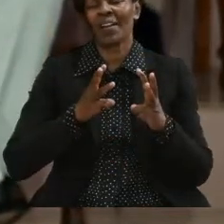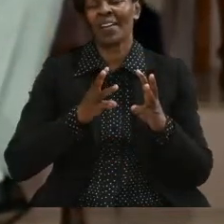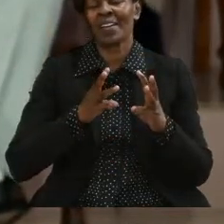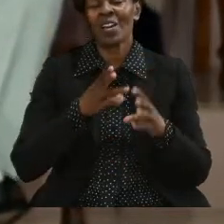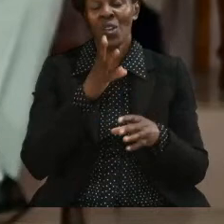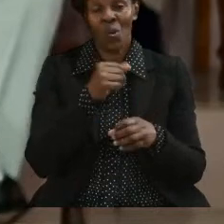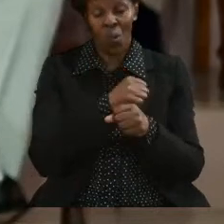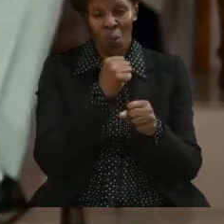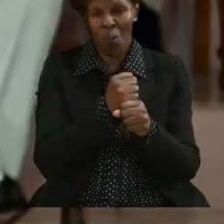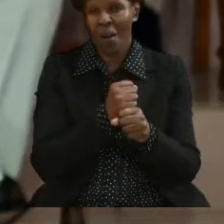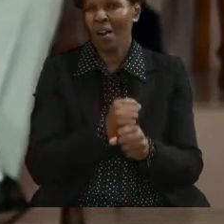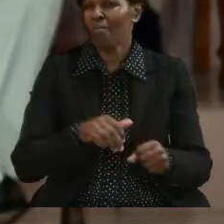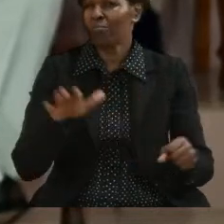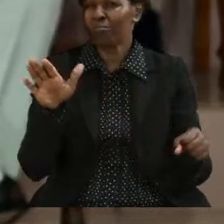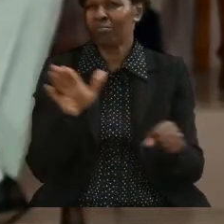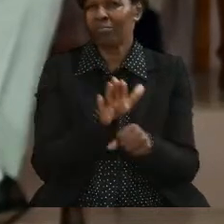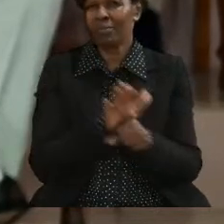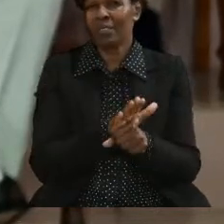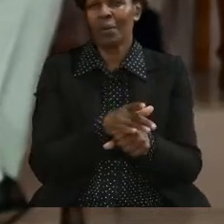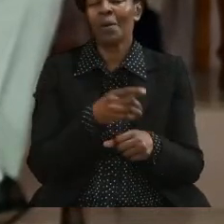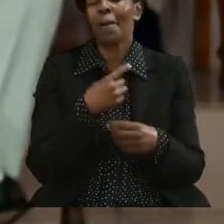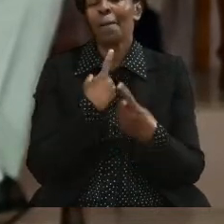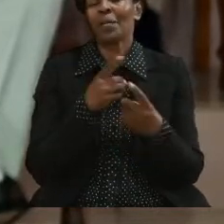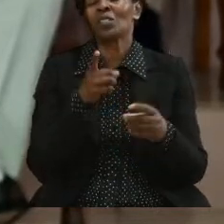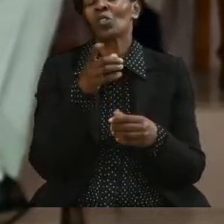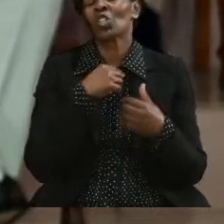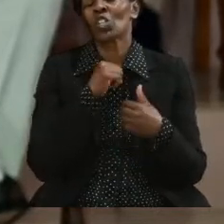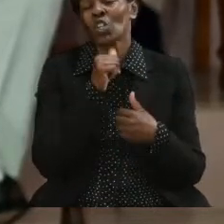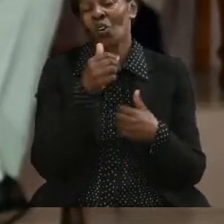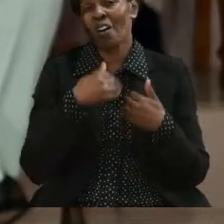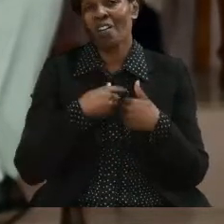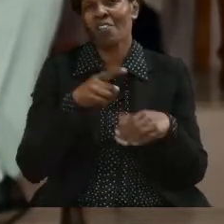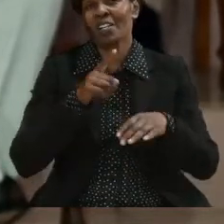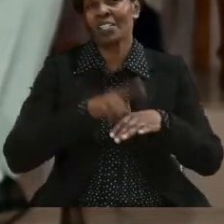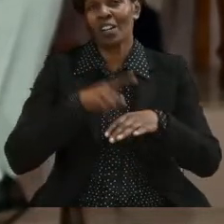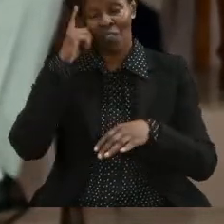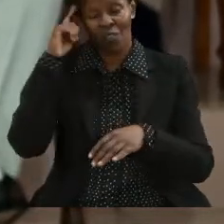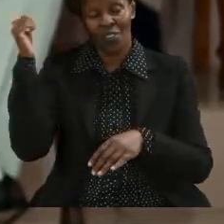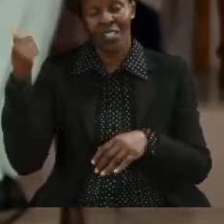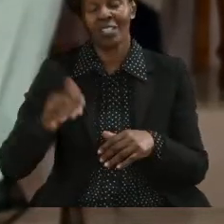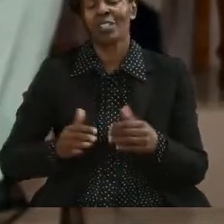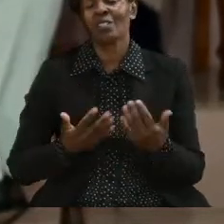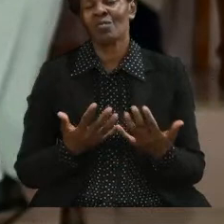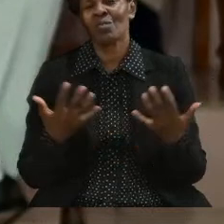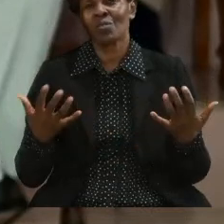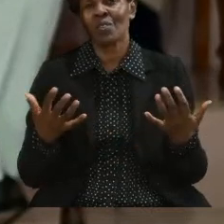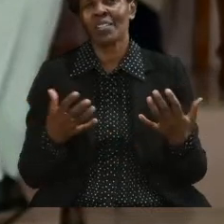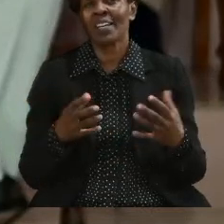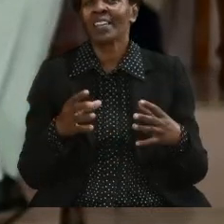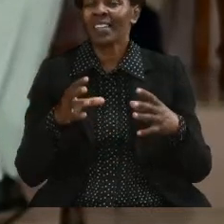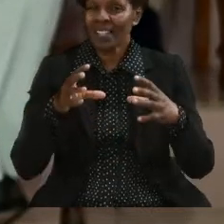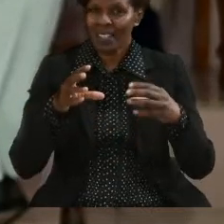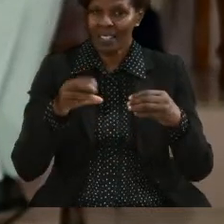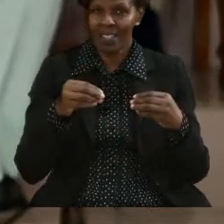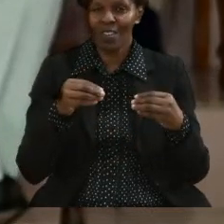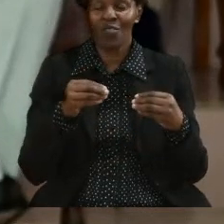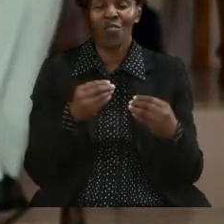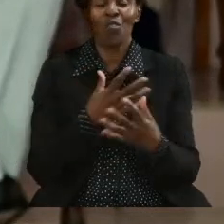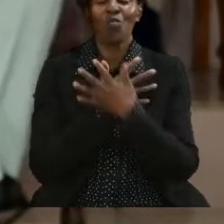muraruta wira muno nginya mukaga mahinda maitu ithuĩ na ithuĩ tugetha arata magatuhe ndawa cia